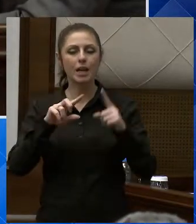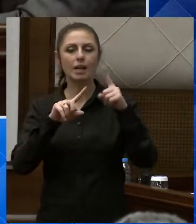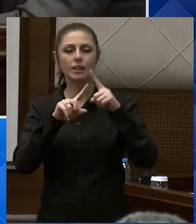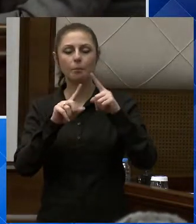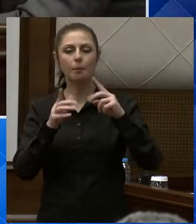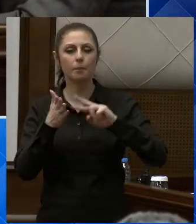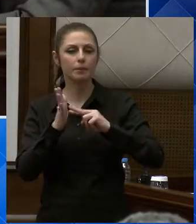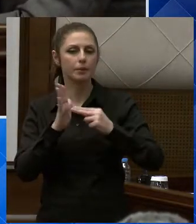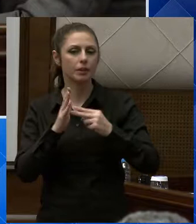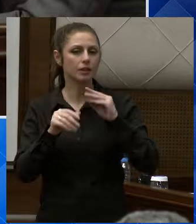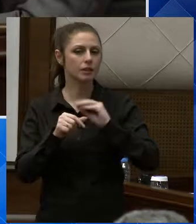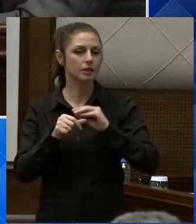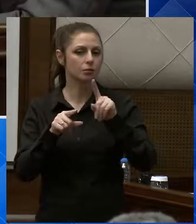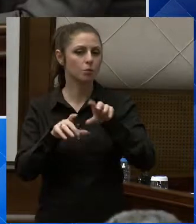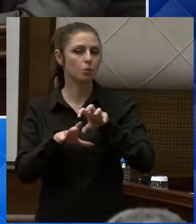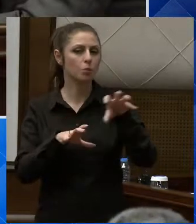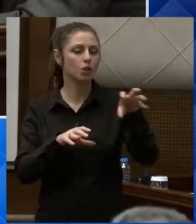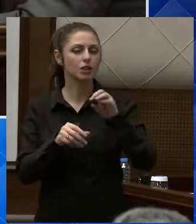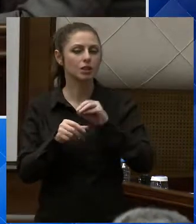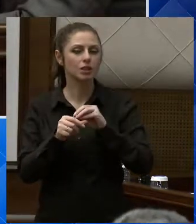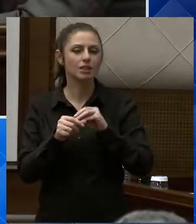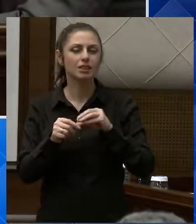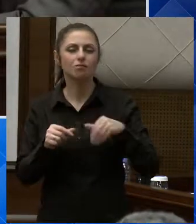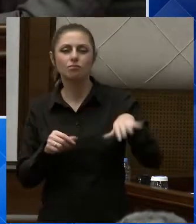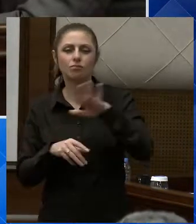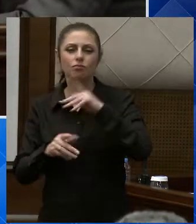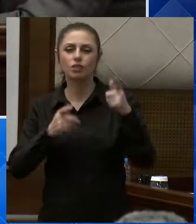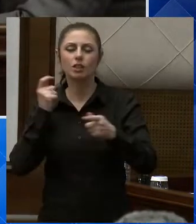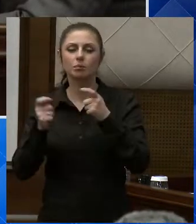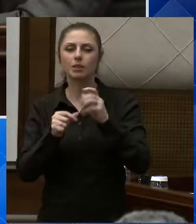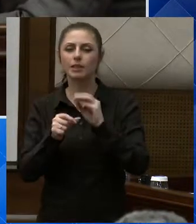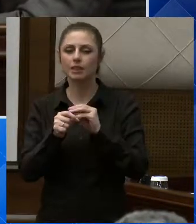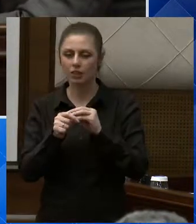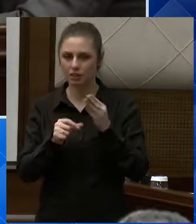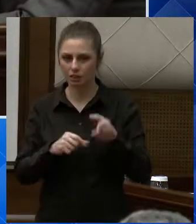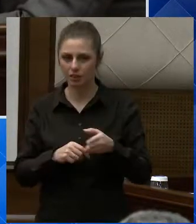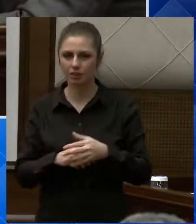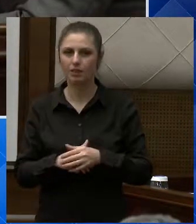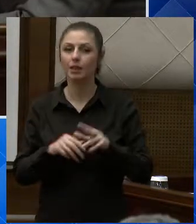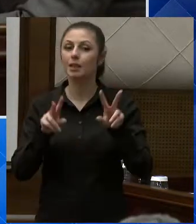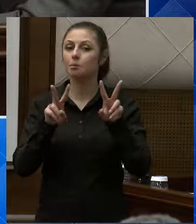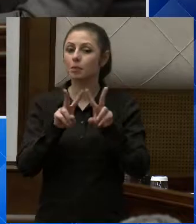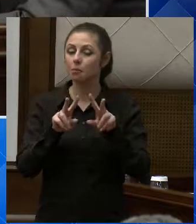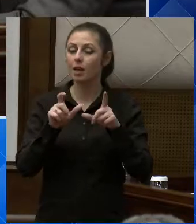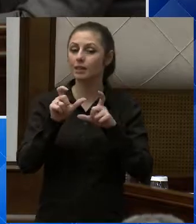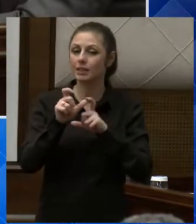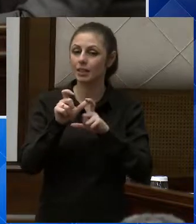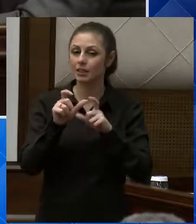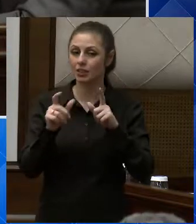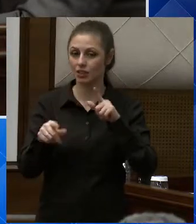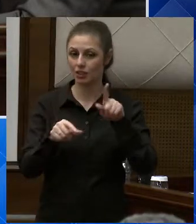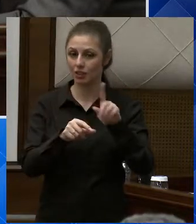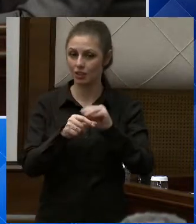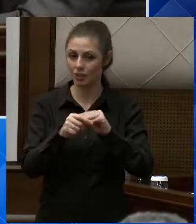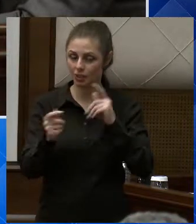ile ilgili, bölgedeki tüm planlama çalışmaları ile ilgili, kentsel dönüşümden Mimar Sinan'ın kentsel tasarımına,